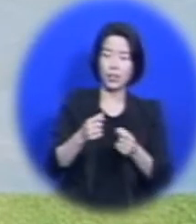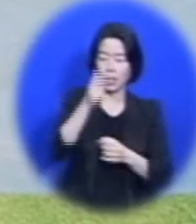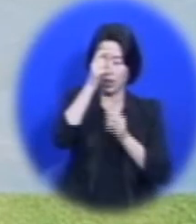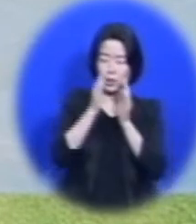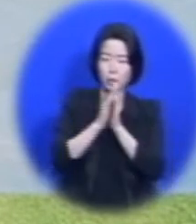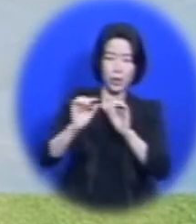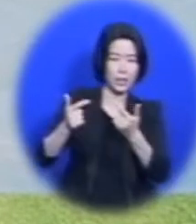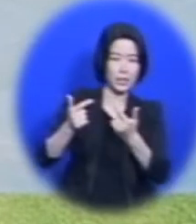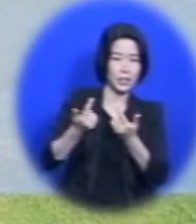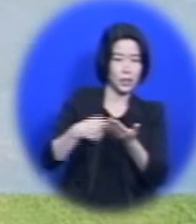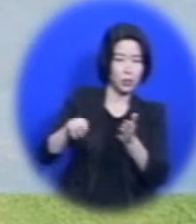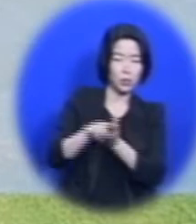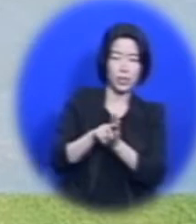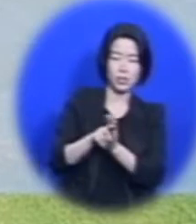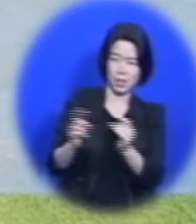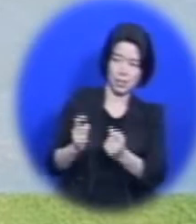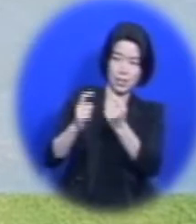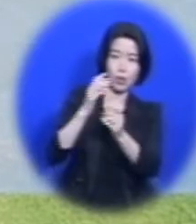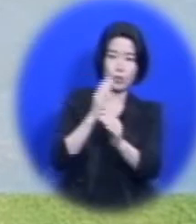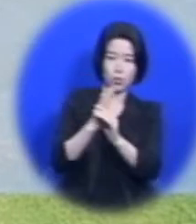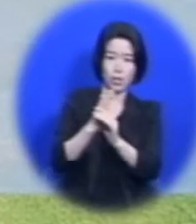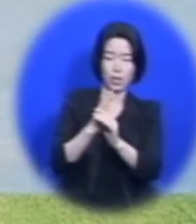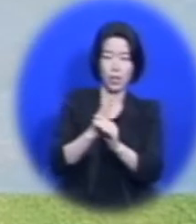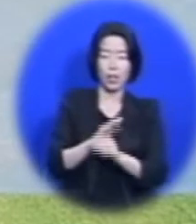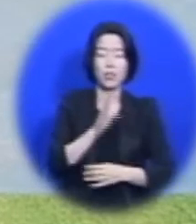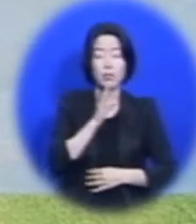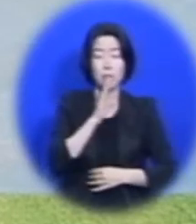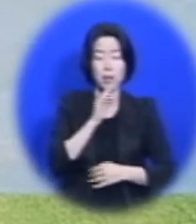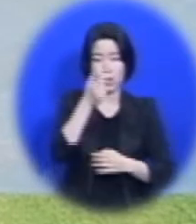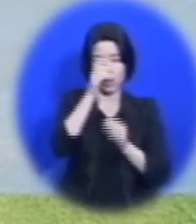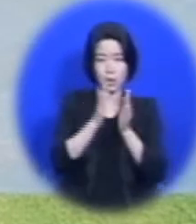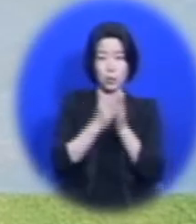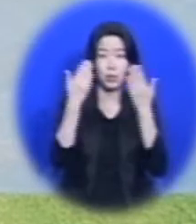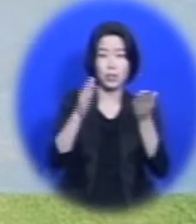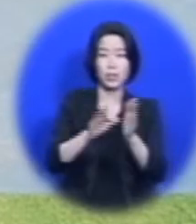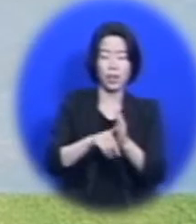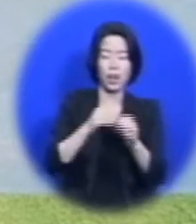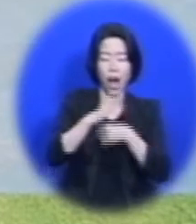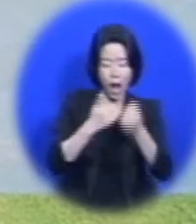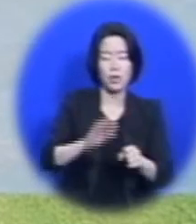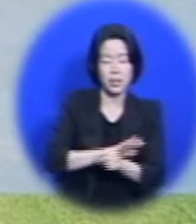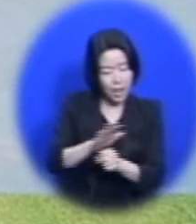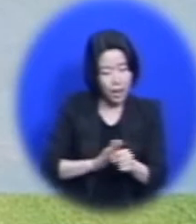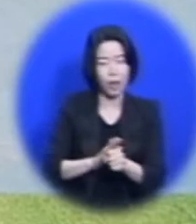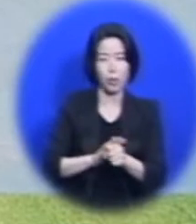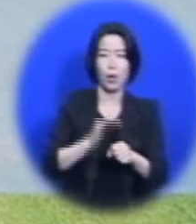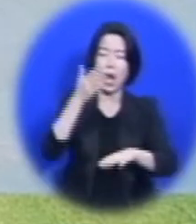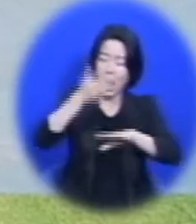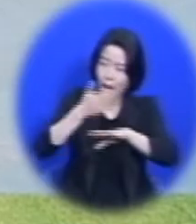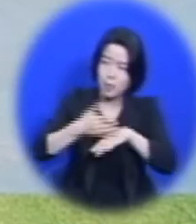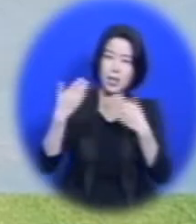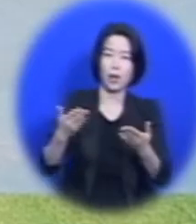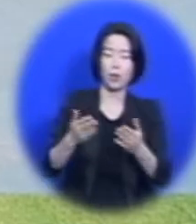서로 싸우다가 세상에 기도하는 내용을 들어보면 그렇게 하나님을 사랑하고 하나님께 감사하고